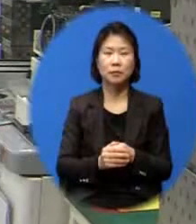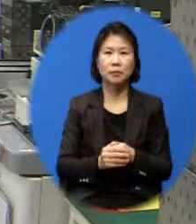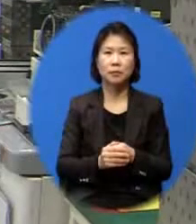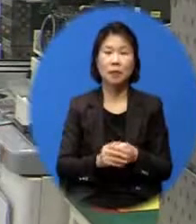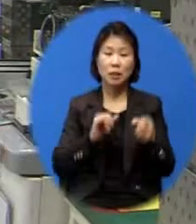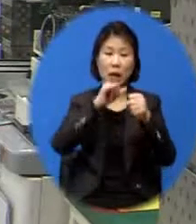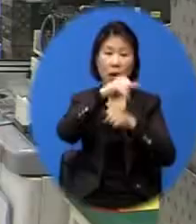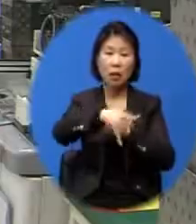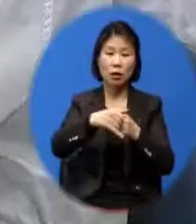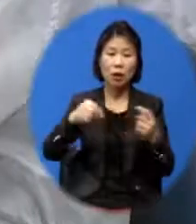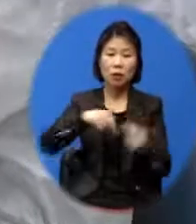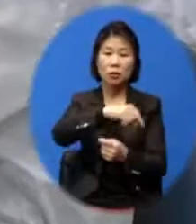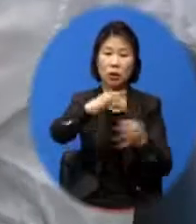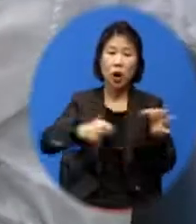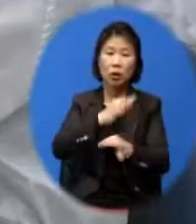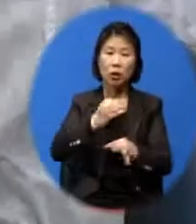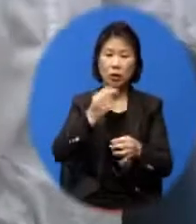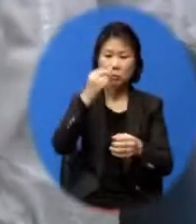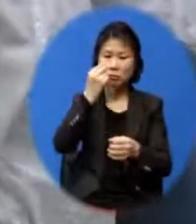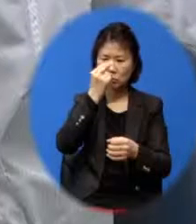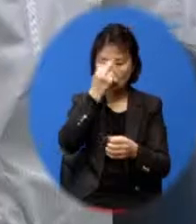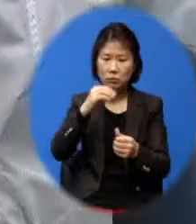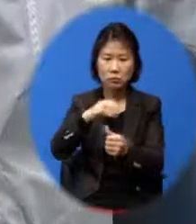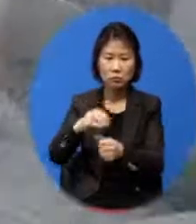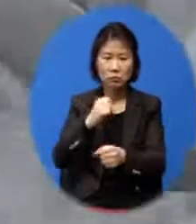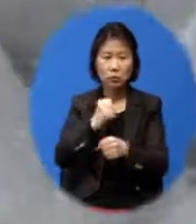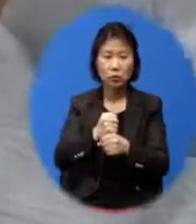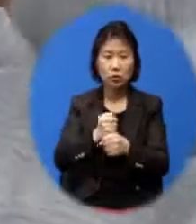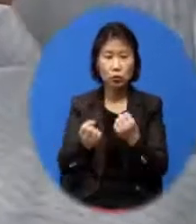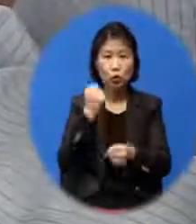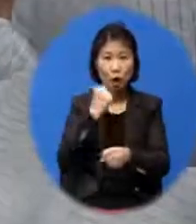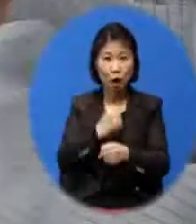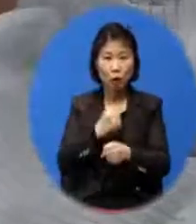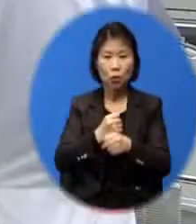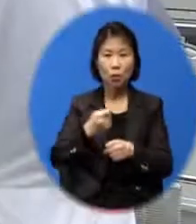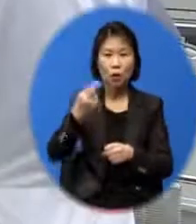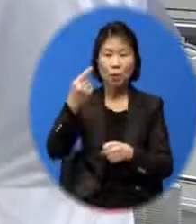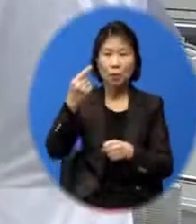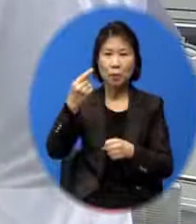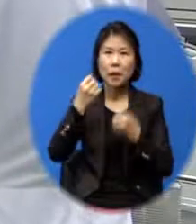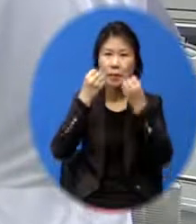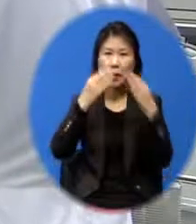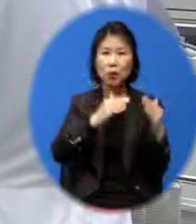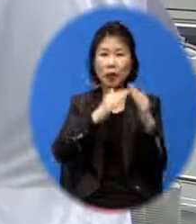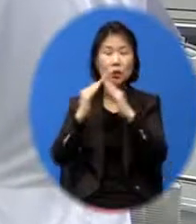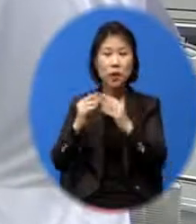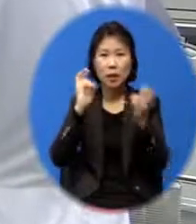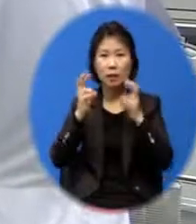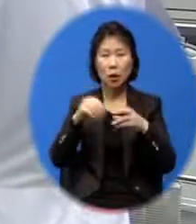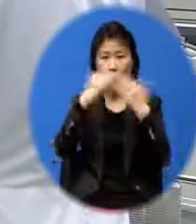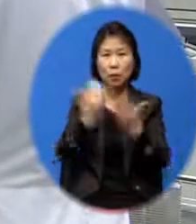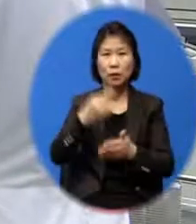세계적인 경기 침체와 수도권 완화 규제에도 불구하고 올해 충남도 내 139개 산업단지에 새 둥지를 튼 기업체는